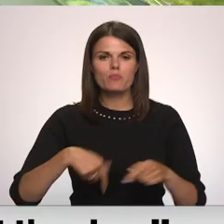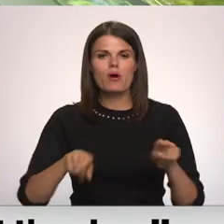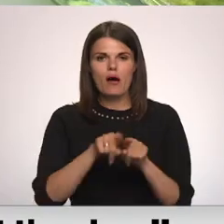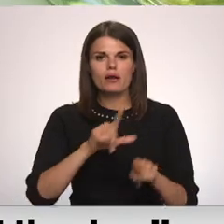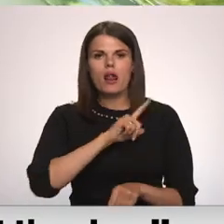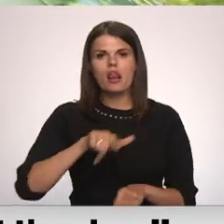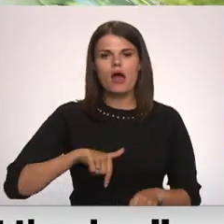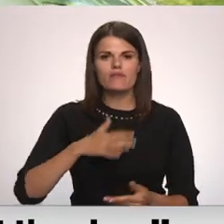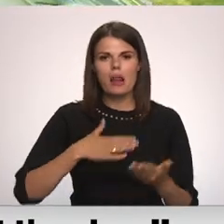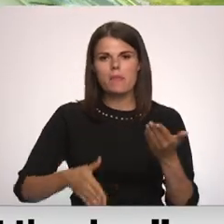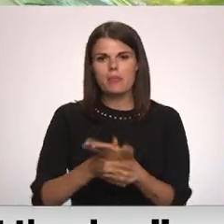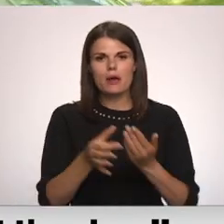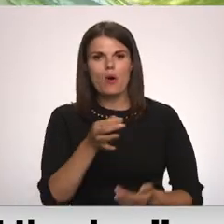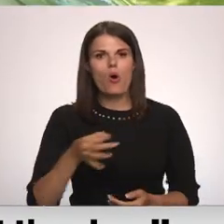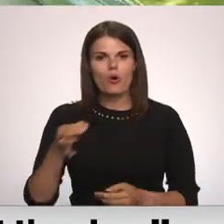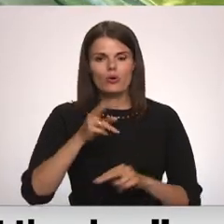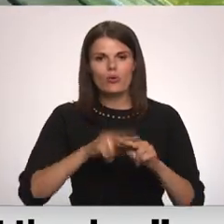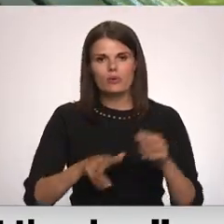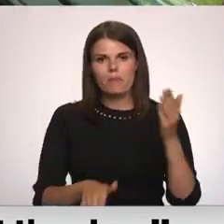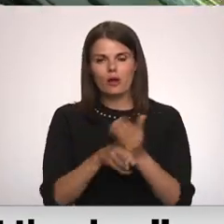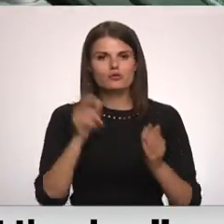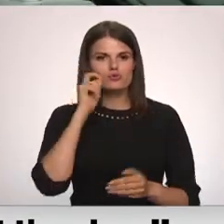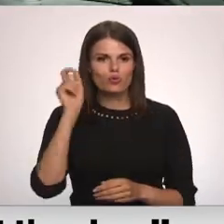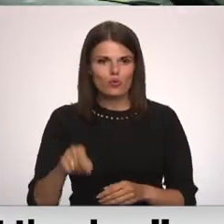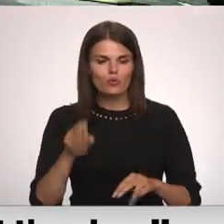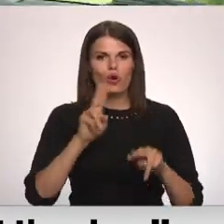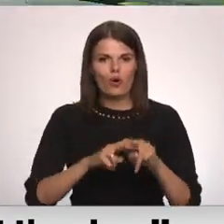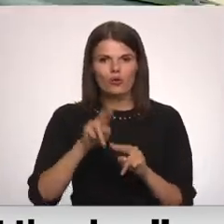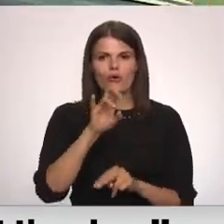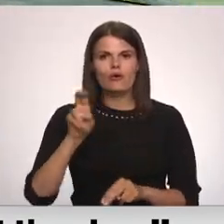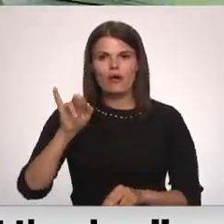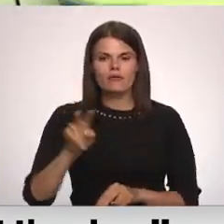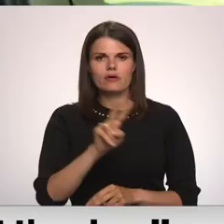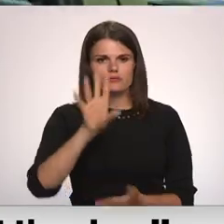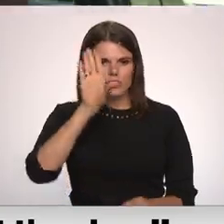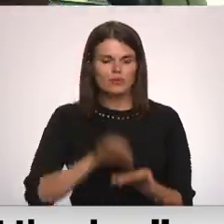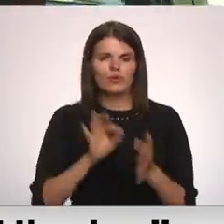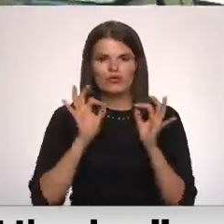kas palīdz Ukrainai, un Reini Pozņaku, kuram ir liela pieredze tieši ziedoto